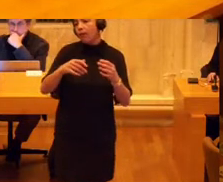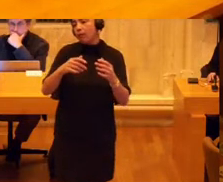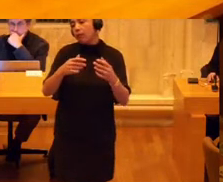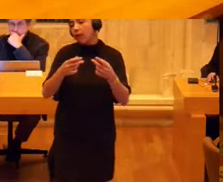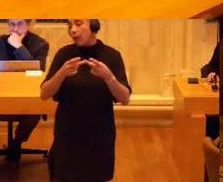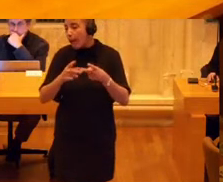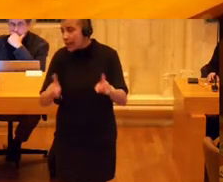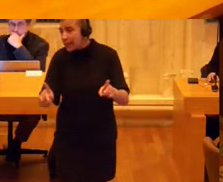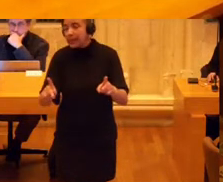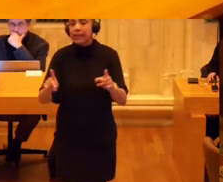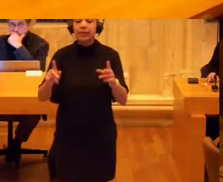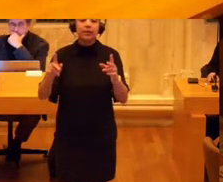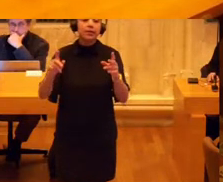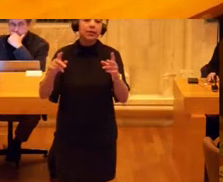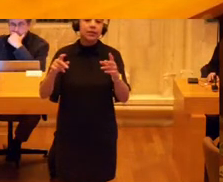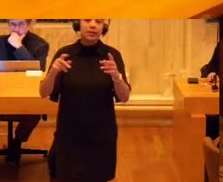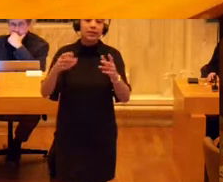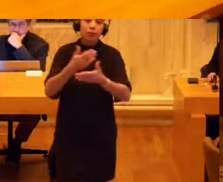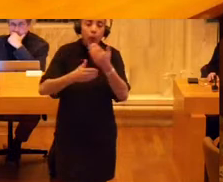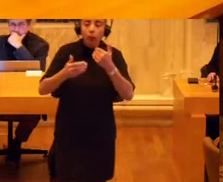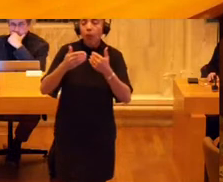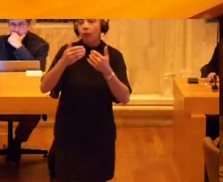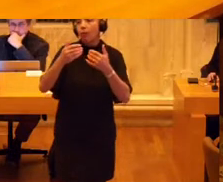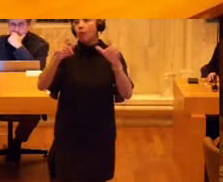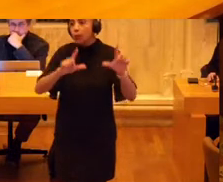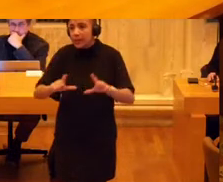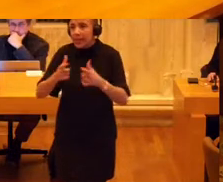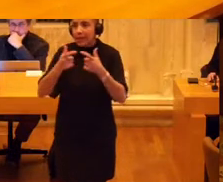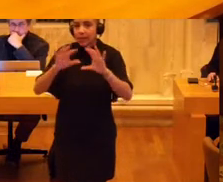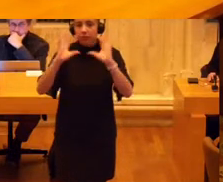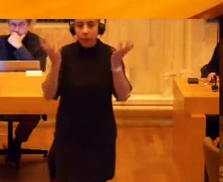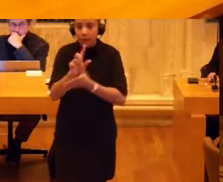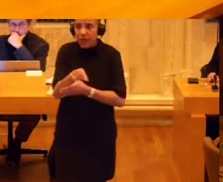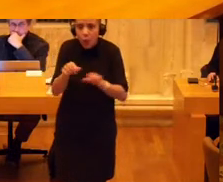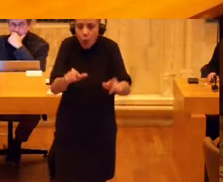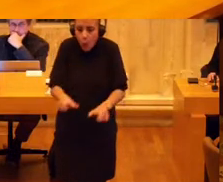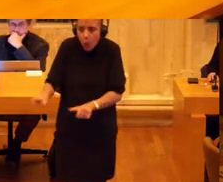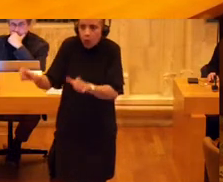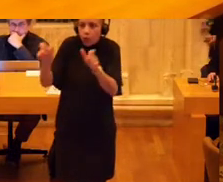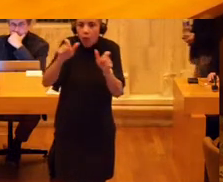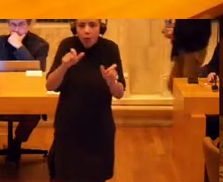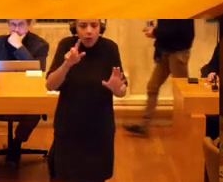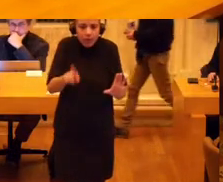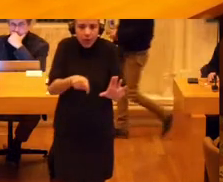parfois intéressants, parfois assez inefficaces aussi, il faut bien le reconnaître, quant à l'application in fine